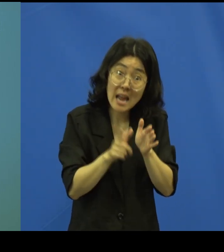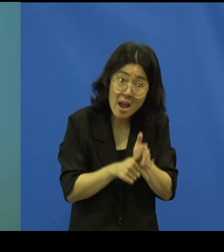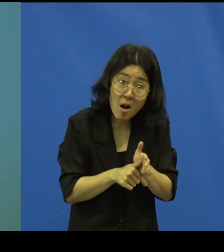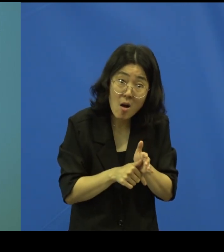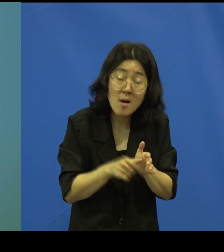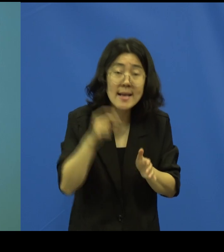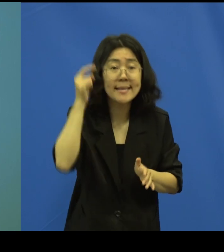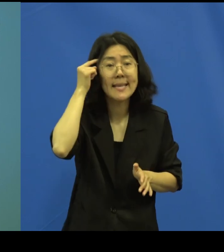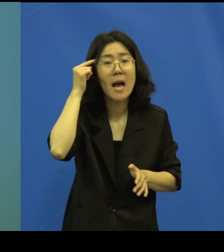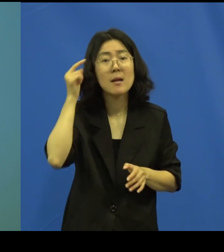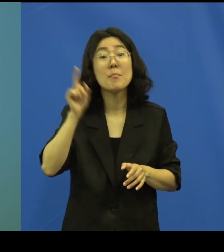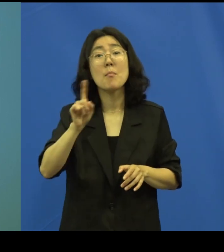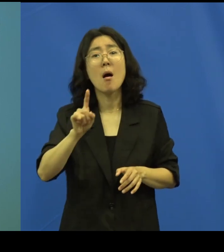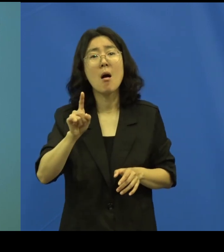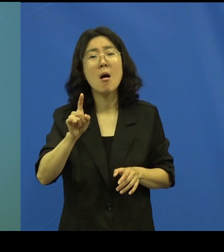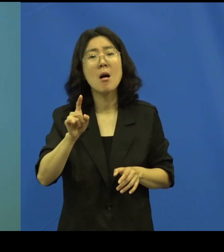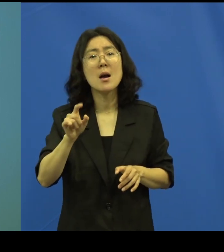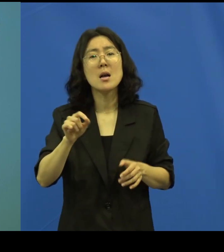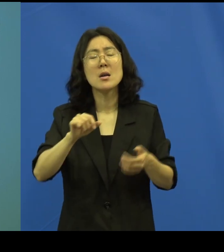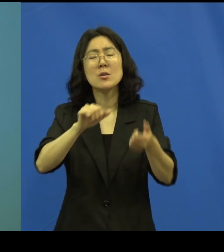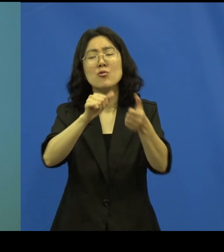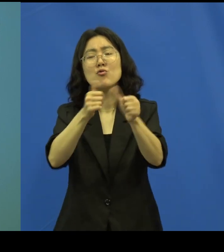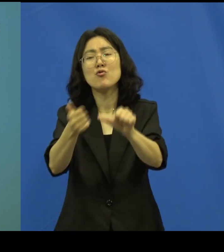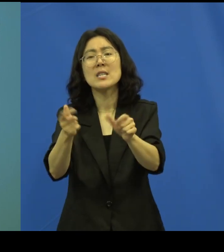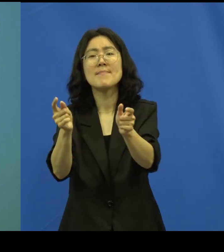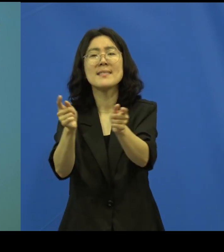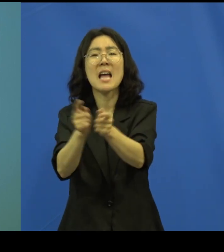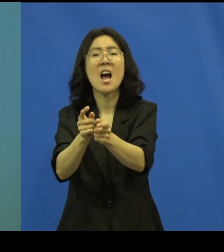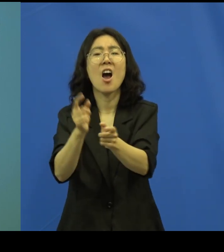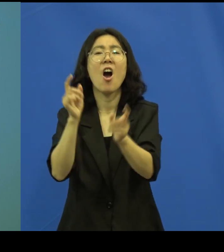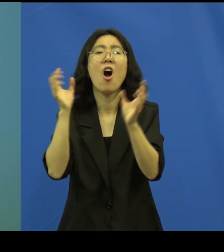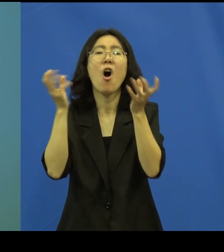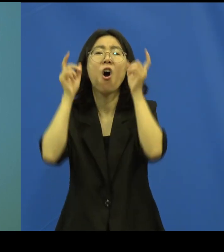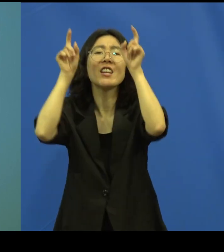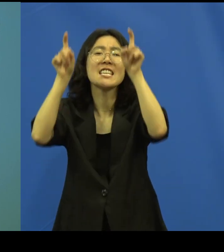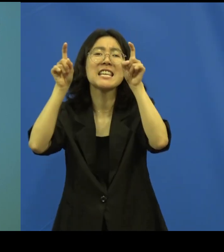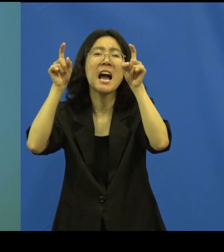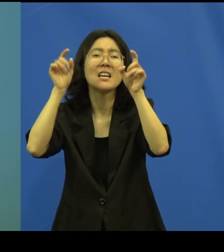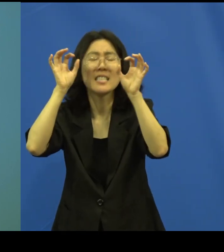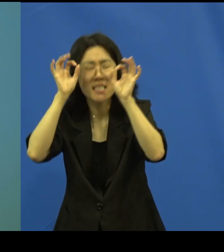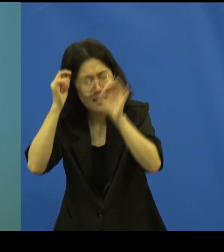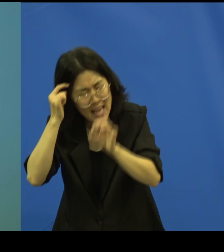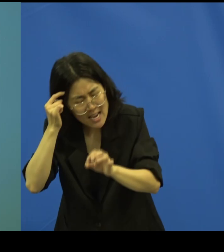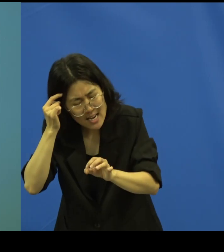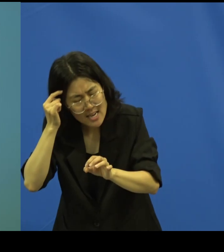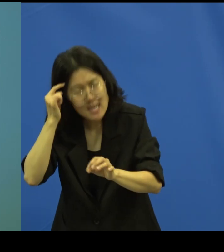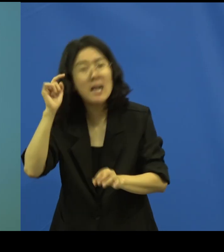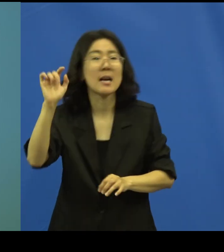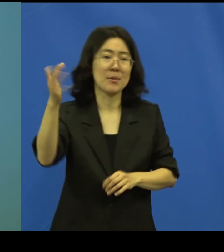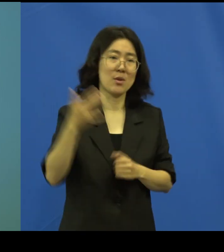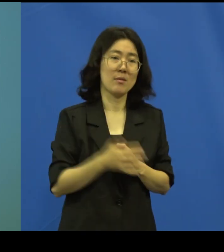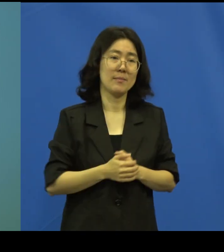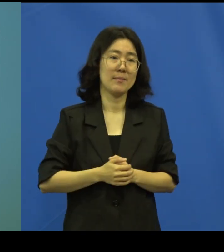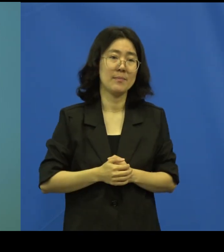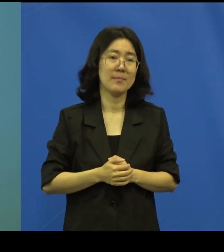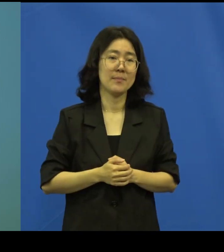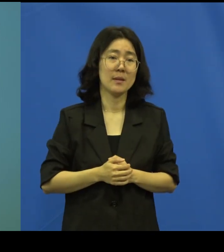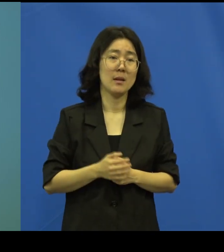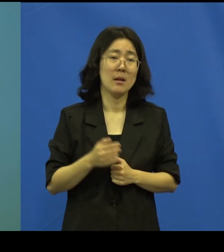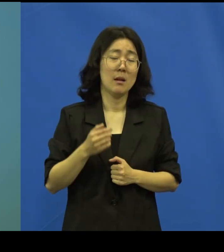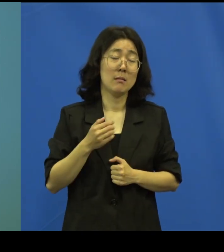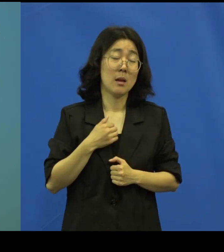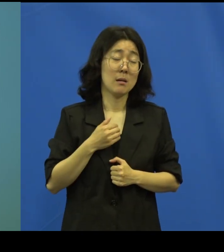찬양하세요. 죄로 인하여 내가 뭔가 죄를 지어가지고 수치심이 막 몰려와서 모멸감이 있나? 나도 모르게 자기 모멸감에